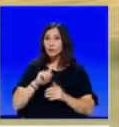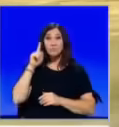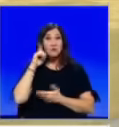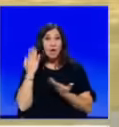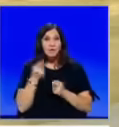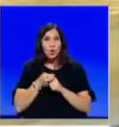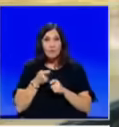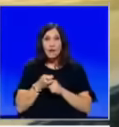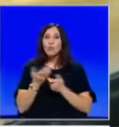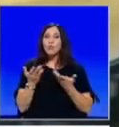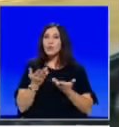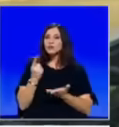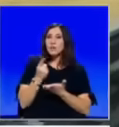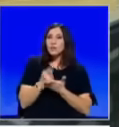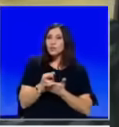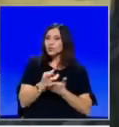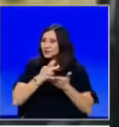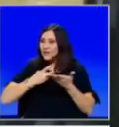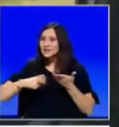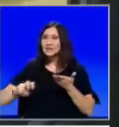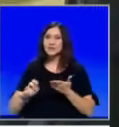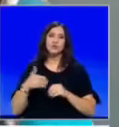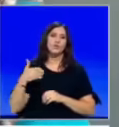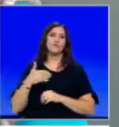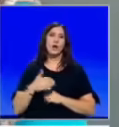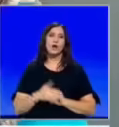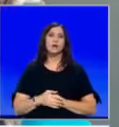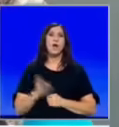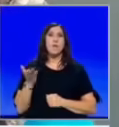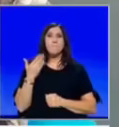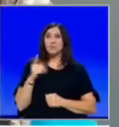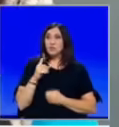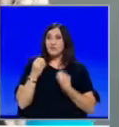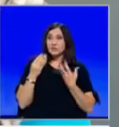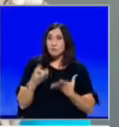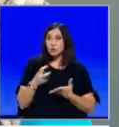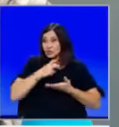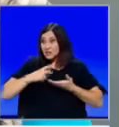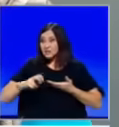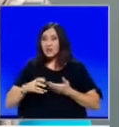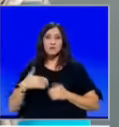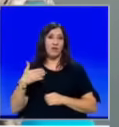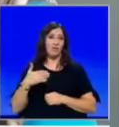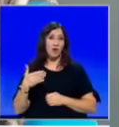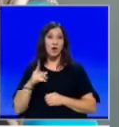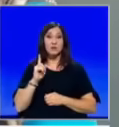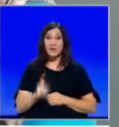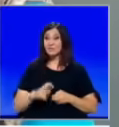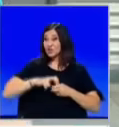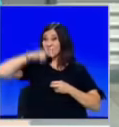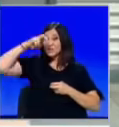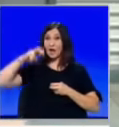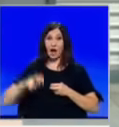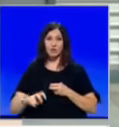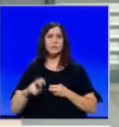знаели какво да правят, когато се наложило да слязат от композицията. Беше невъзможно да се слезе от влака. Трябваше да се